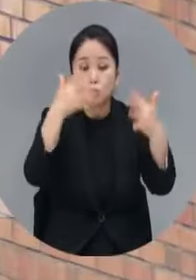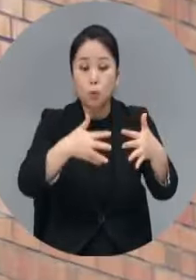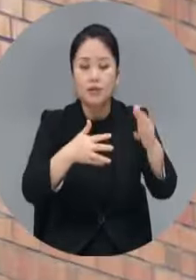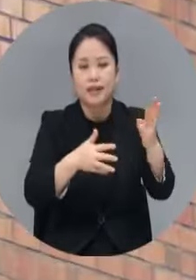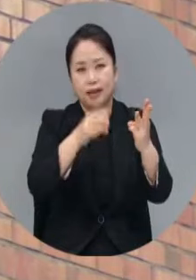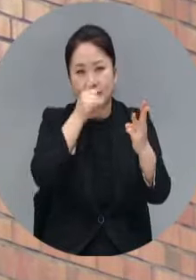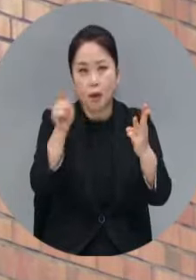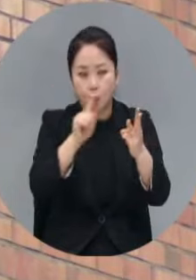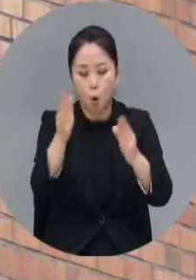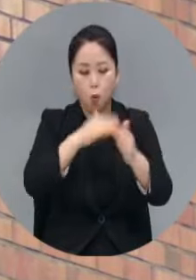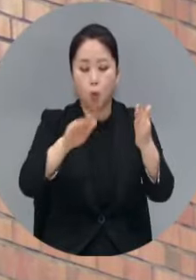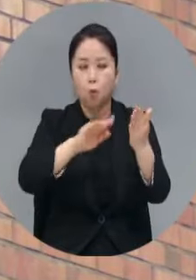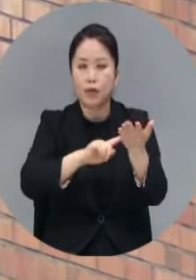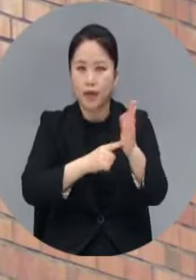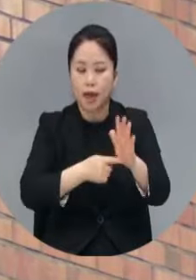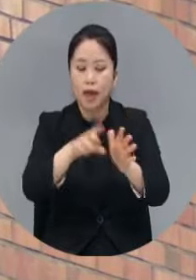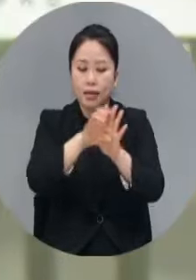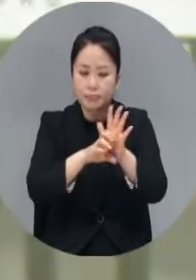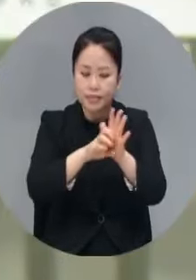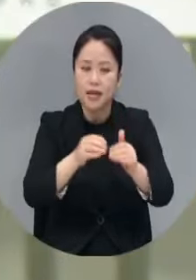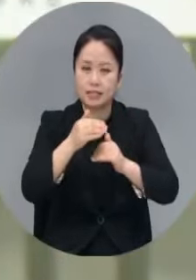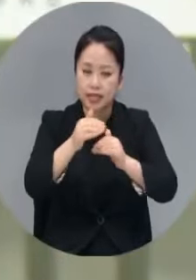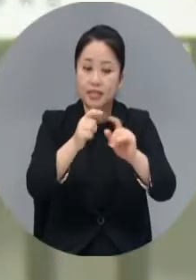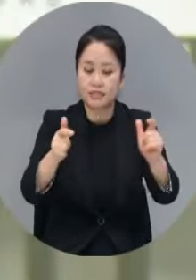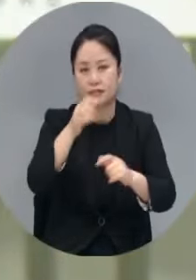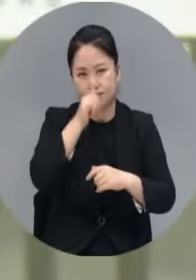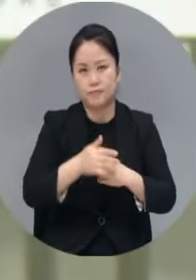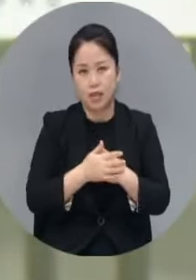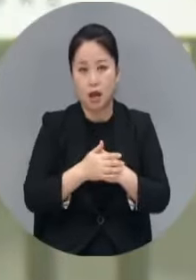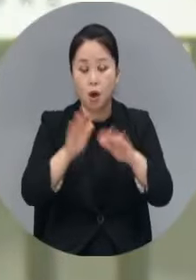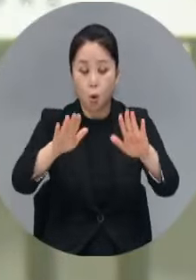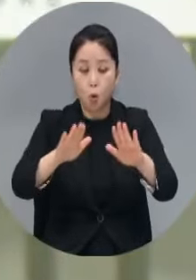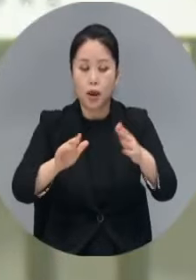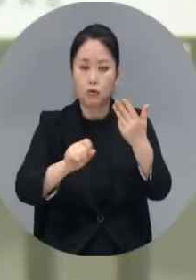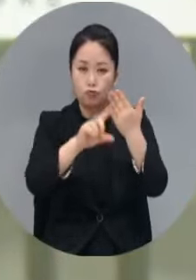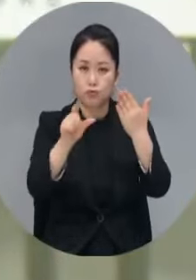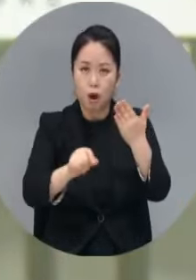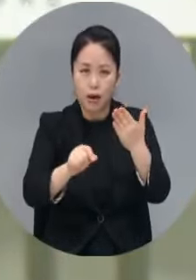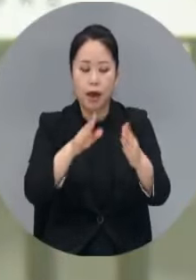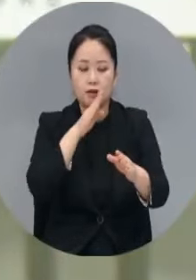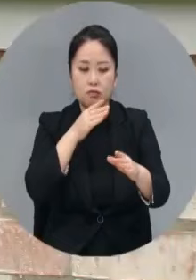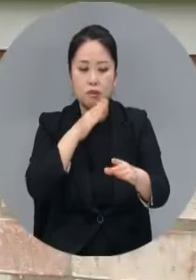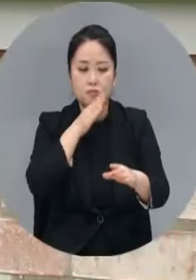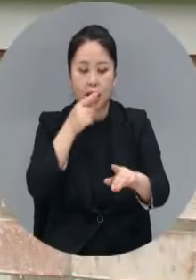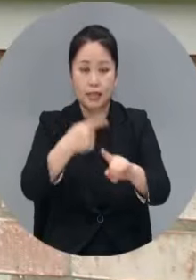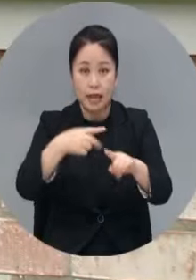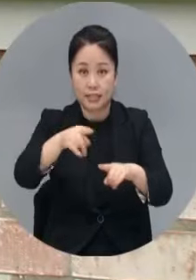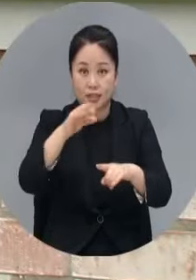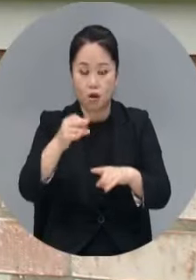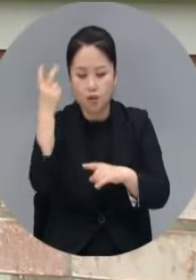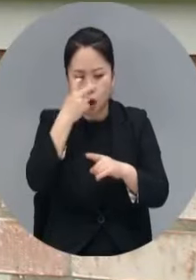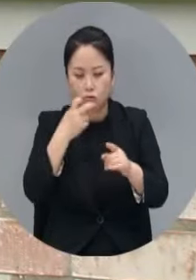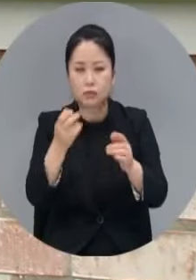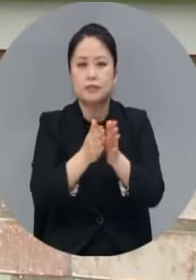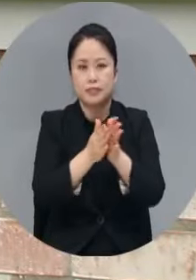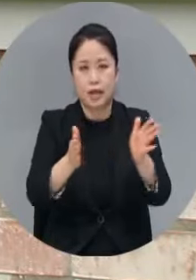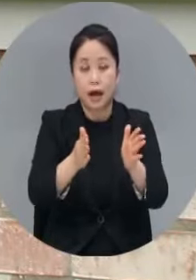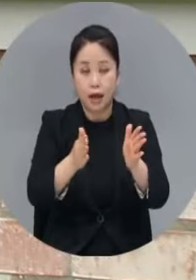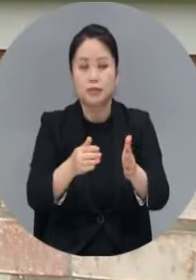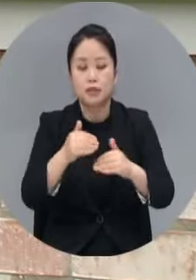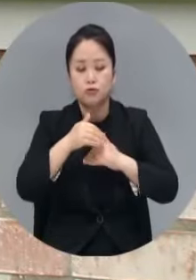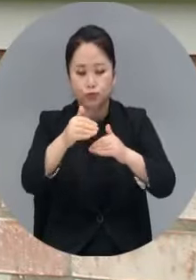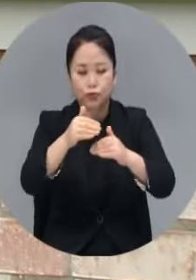조건을 달았습니다. 부산시는 오는 9월 타당성 용역에 들어가는 등 사업 추진 의지를 밝히고 있지만 부산 지역